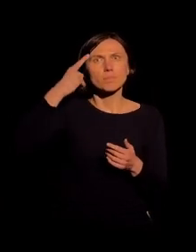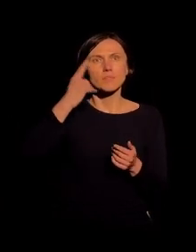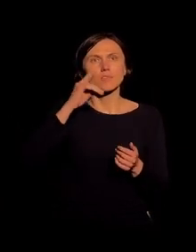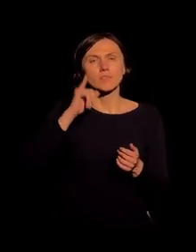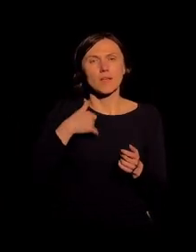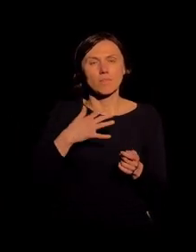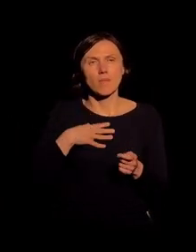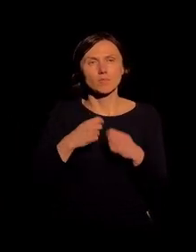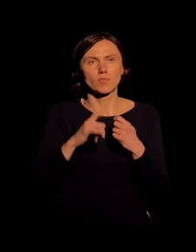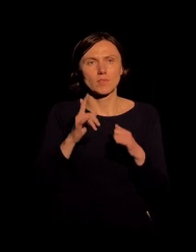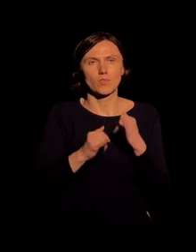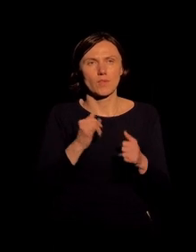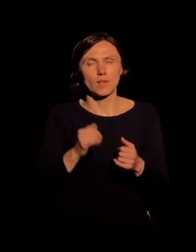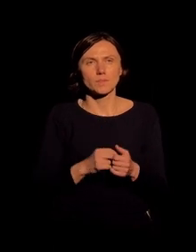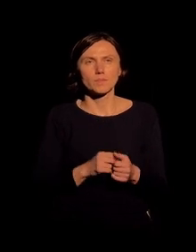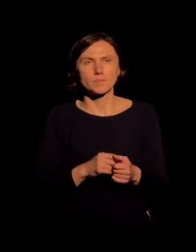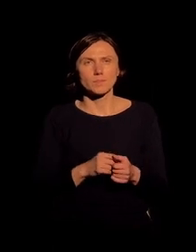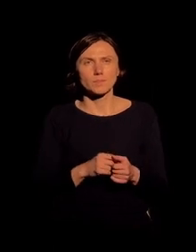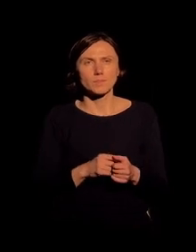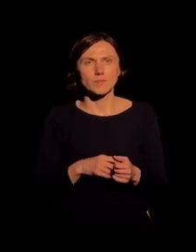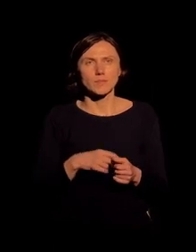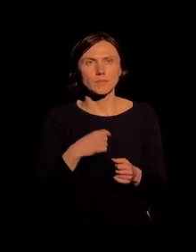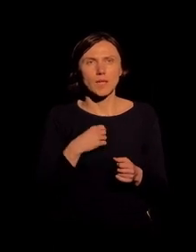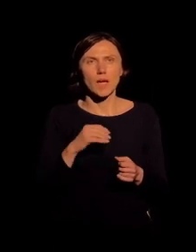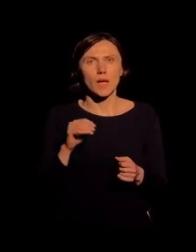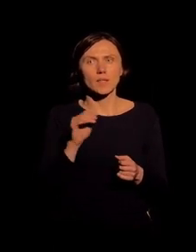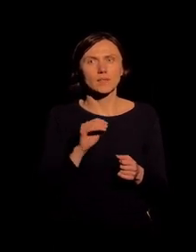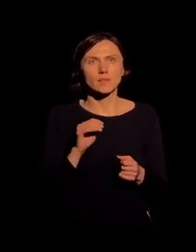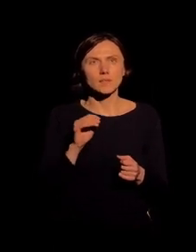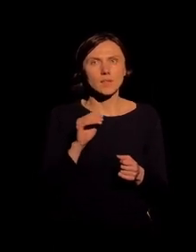dzieciństwa mam związane z rowerem. Ja jeszcze